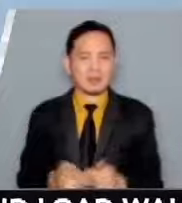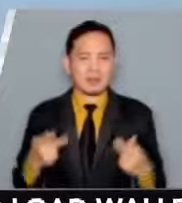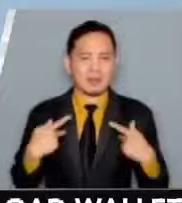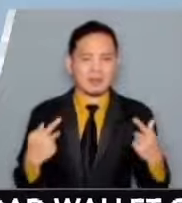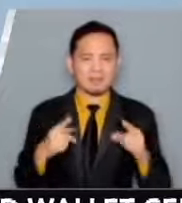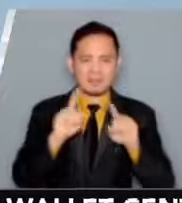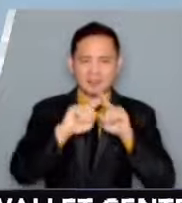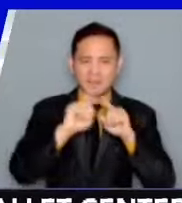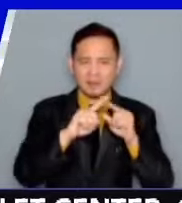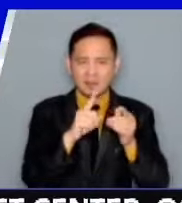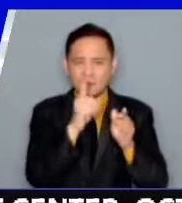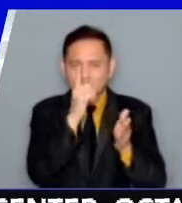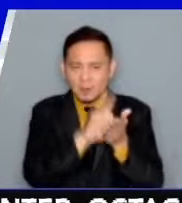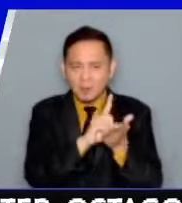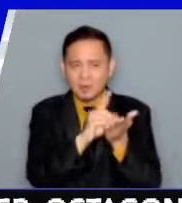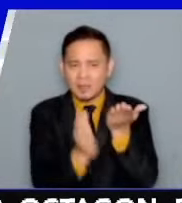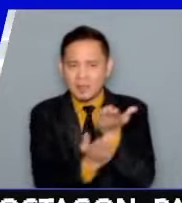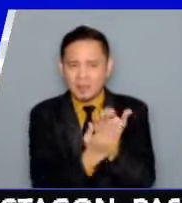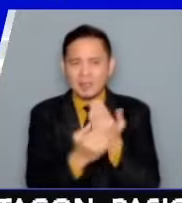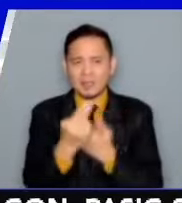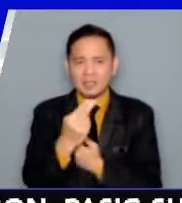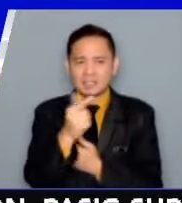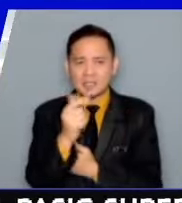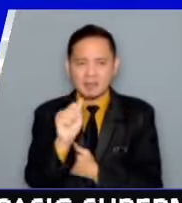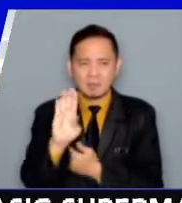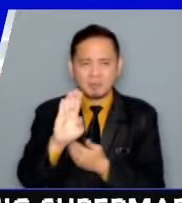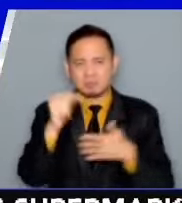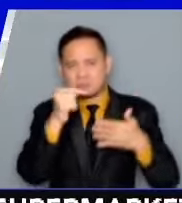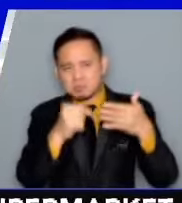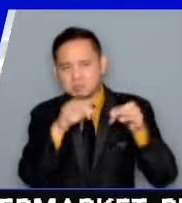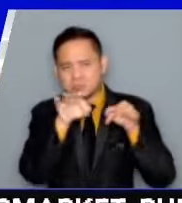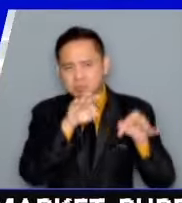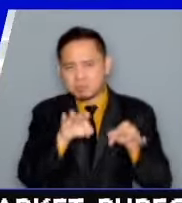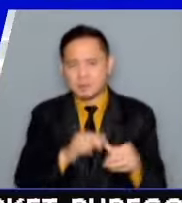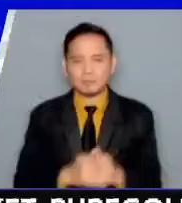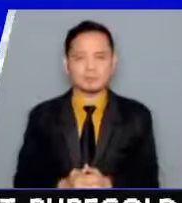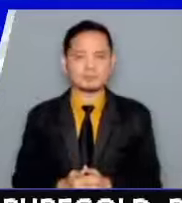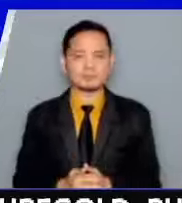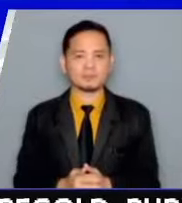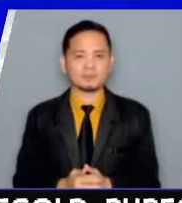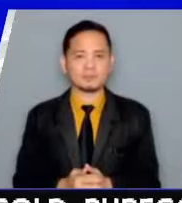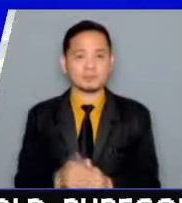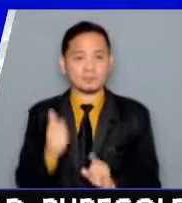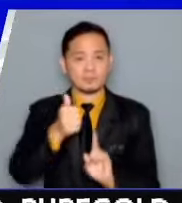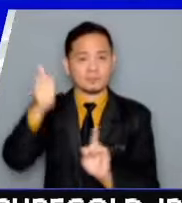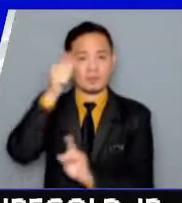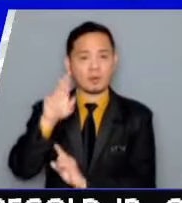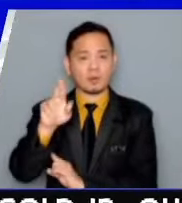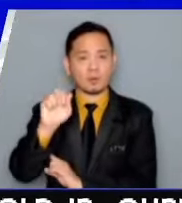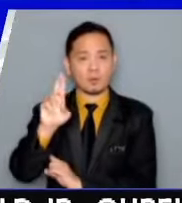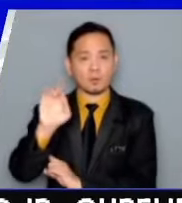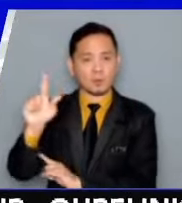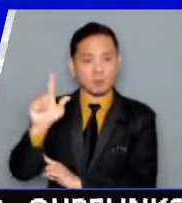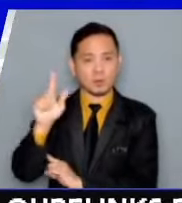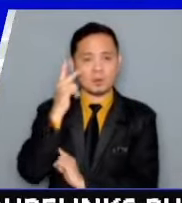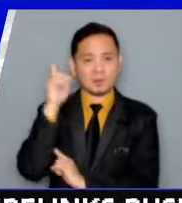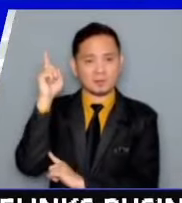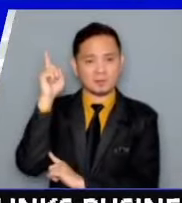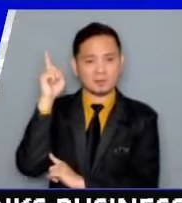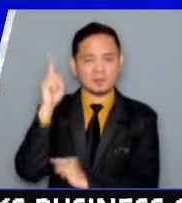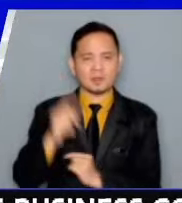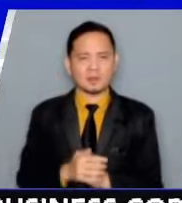dbm hgab ipinunto naman ni house committee on appropriations Vice Cher Raul Angelo bongalon ang pagpapatanggal anya ni